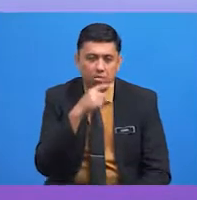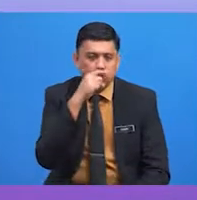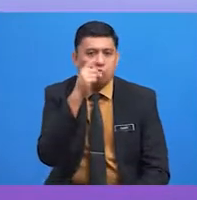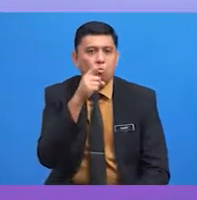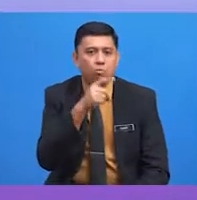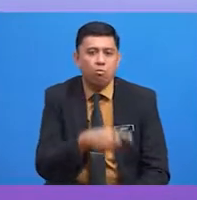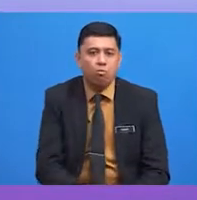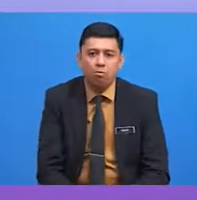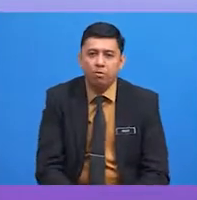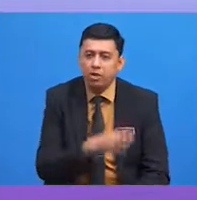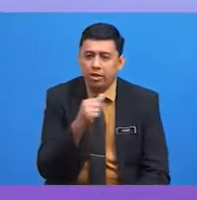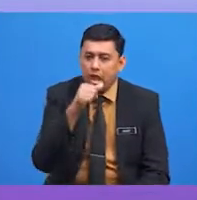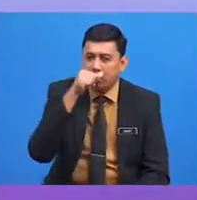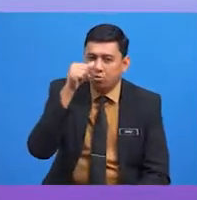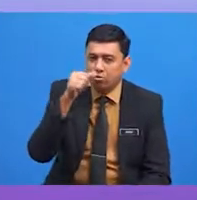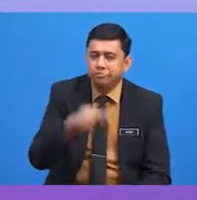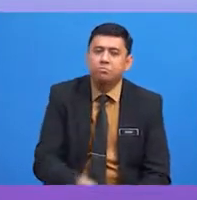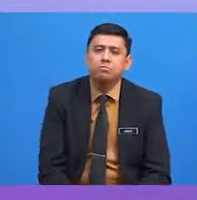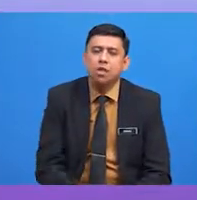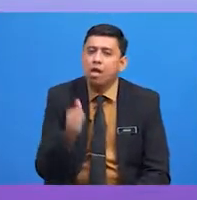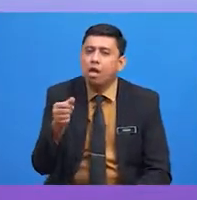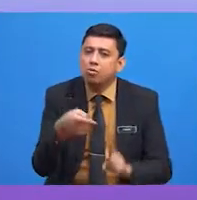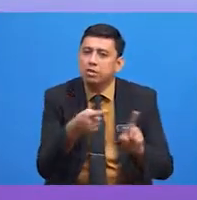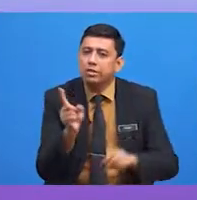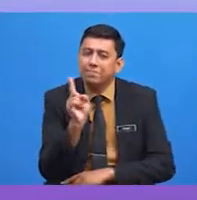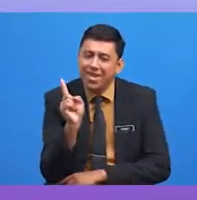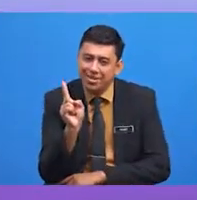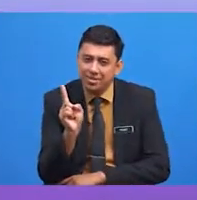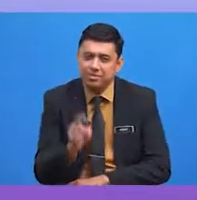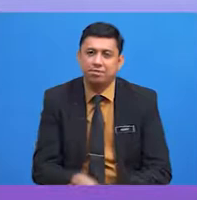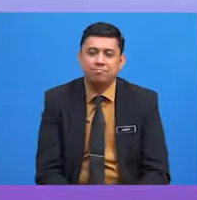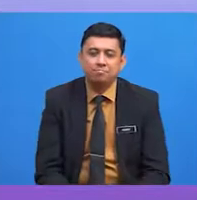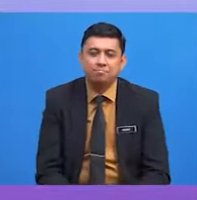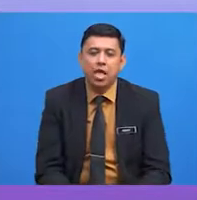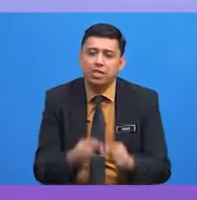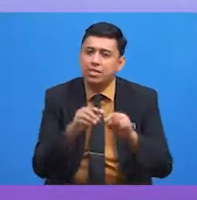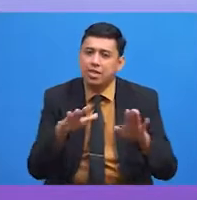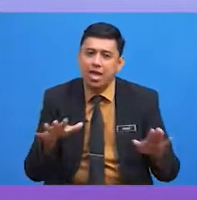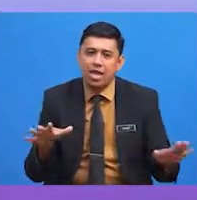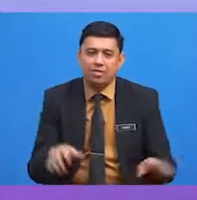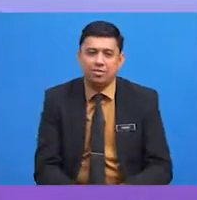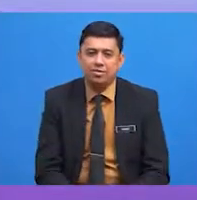Sombong dan angkuh. Awak dari mana? Tenang.